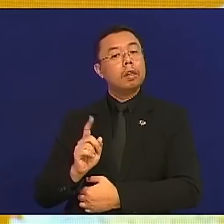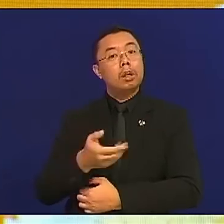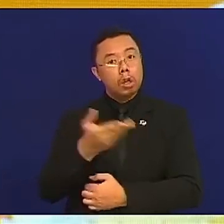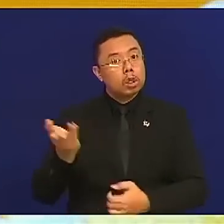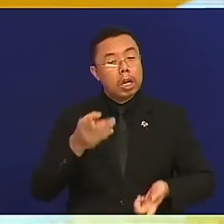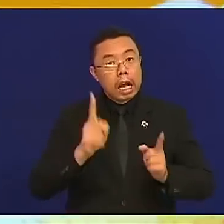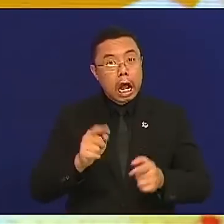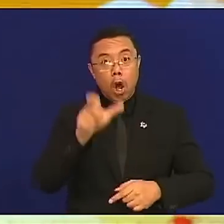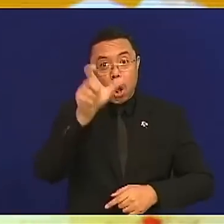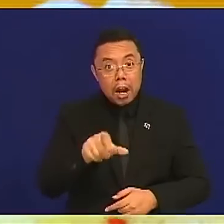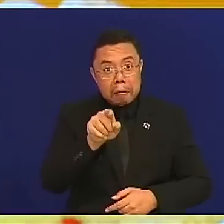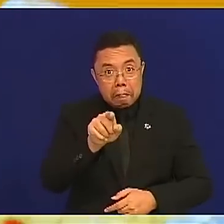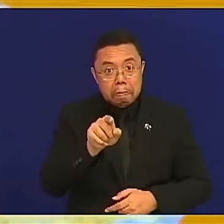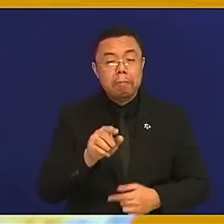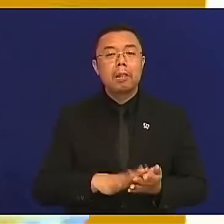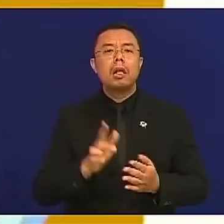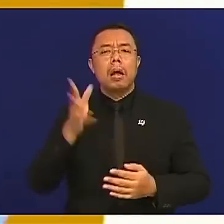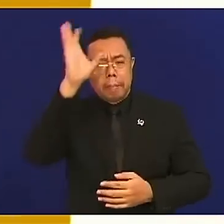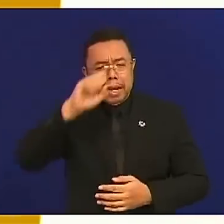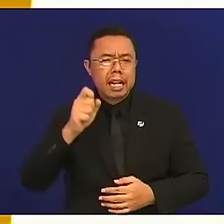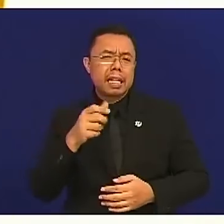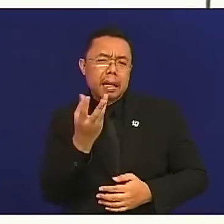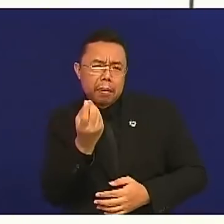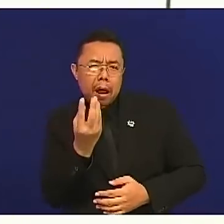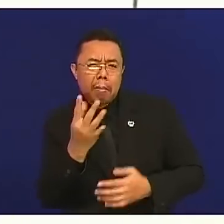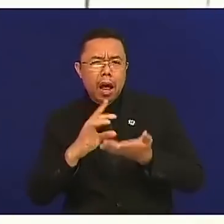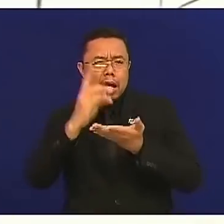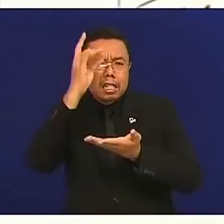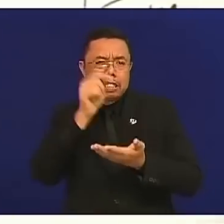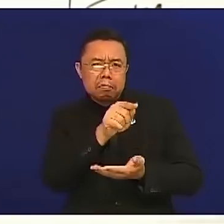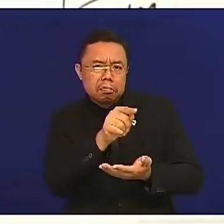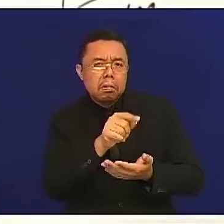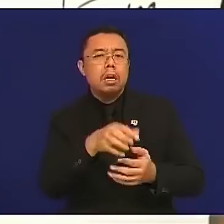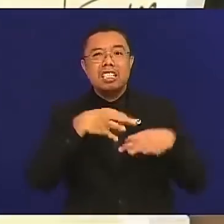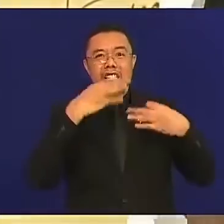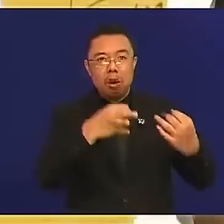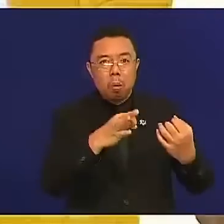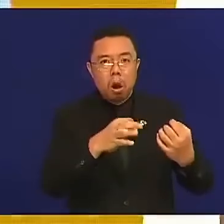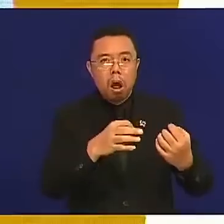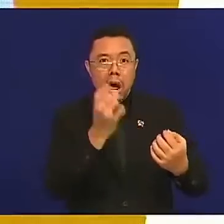Saudara, kalau orang ya mengerti nilai jiwa ya saudaraku,